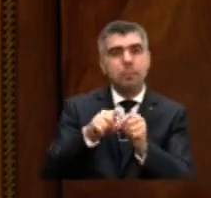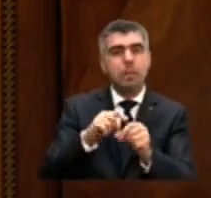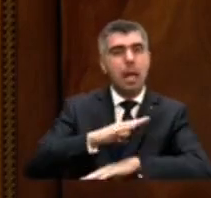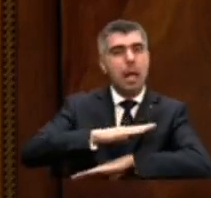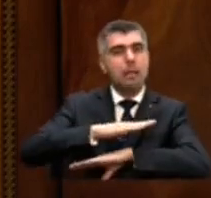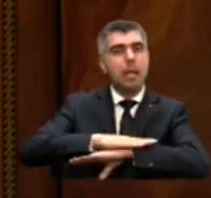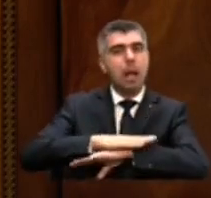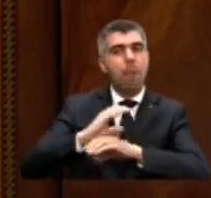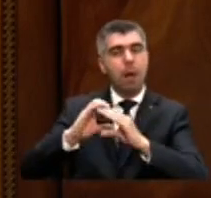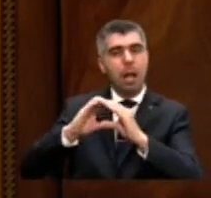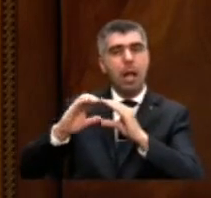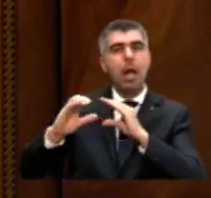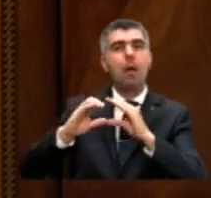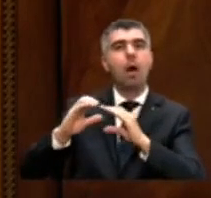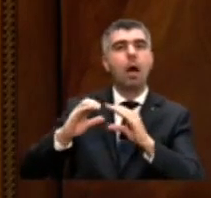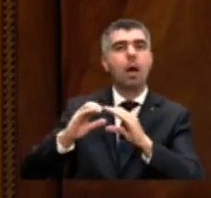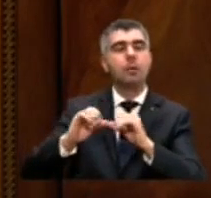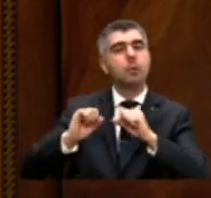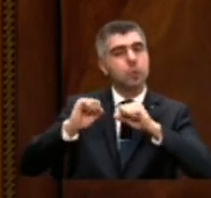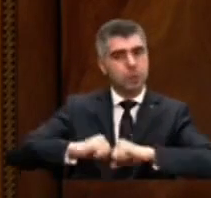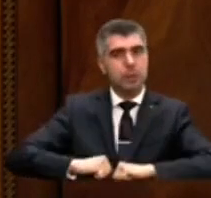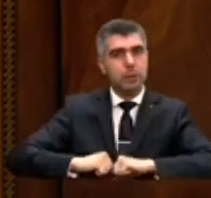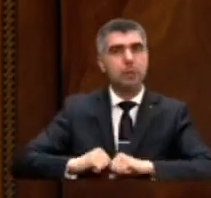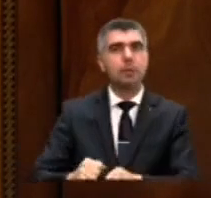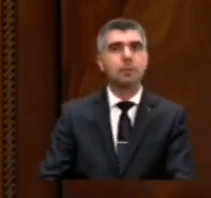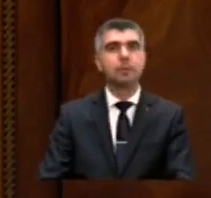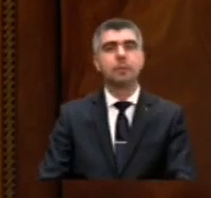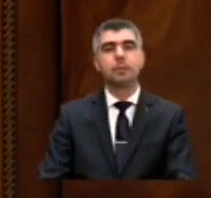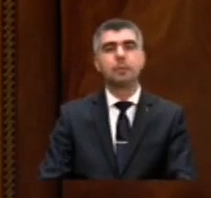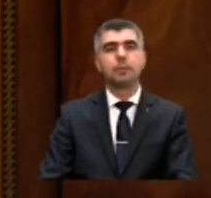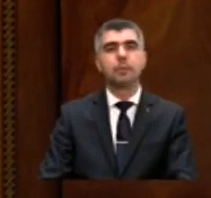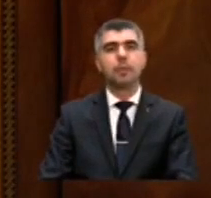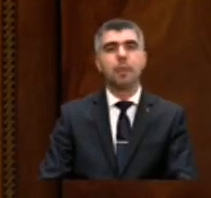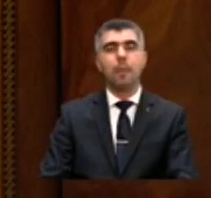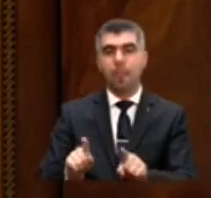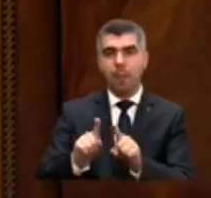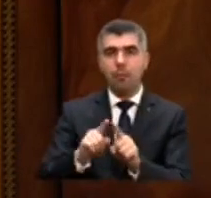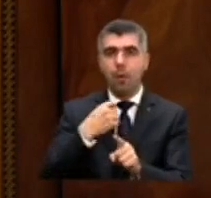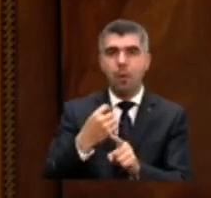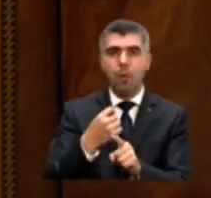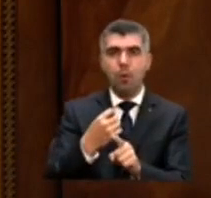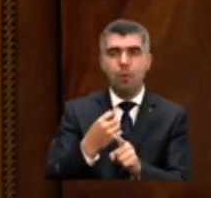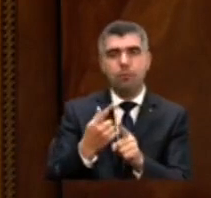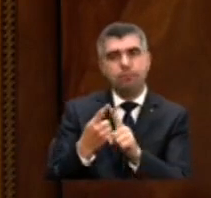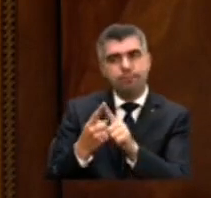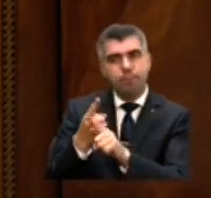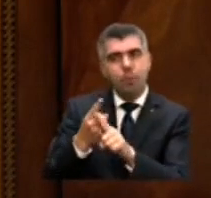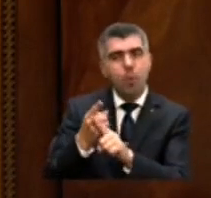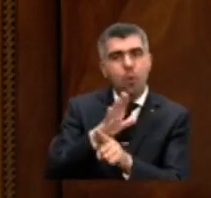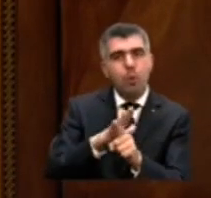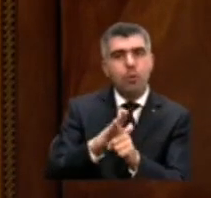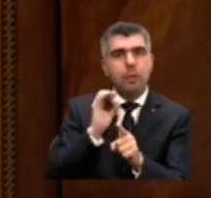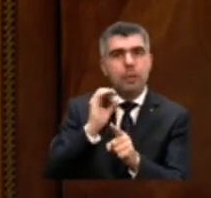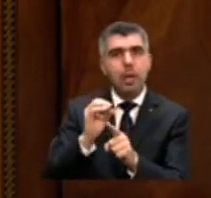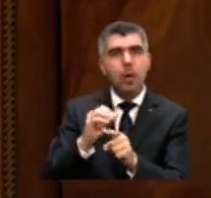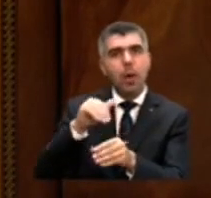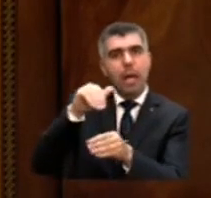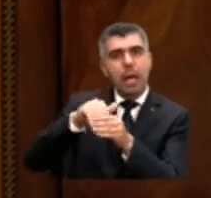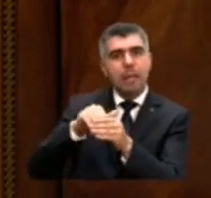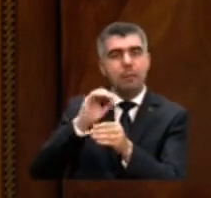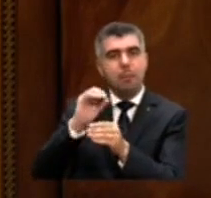والحوار والقبول بالرأي المخالف والأخذ بالنقد البناء للمعارضة